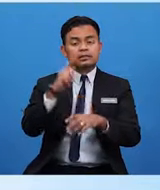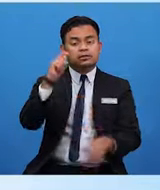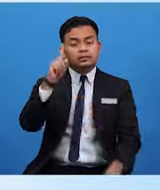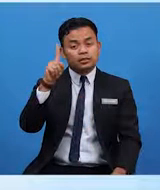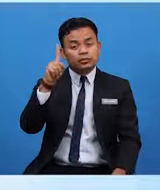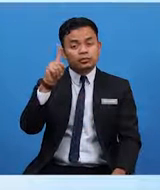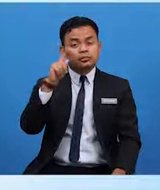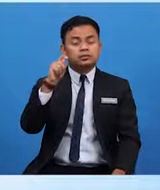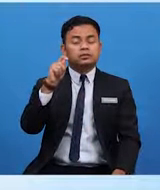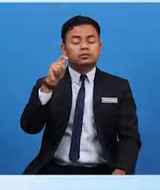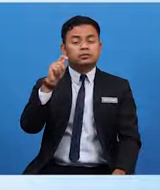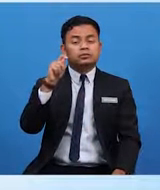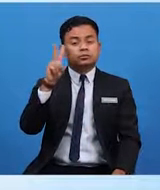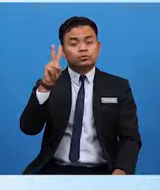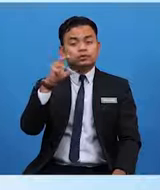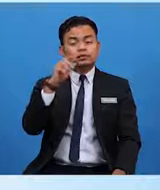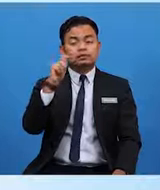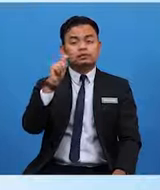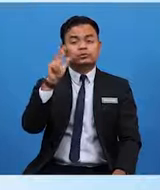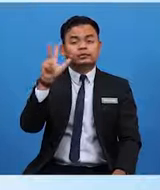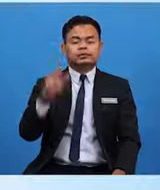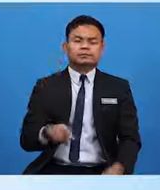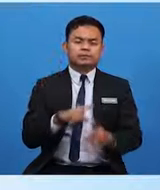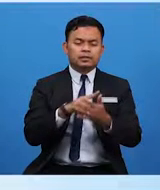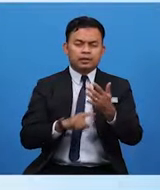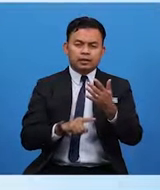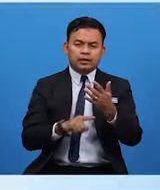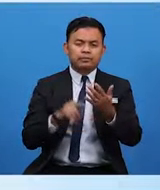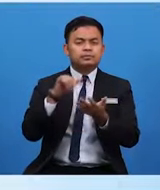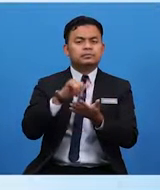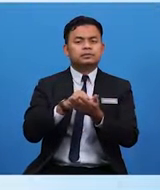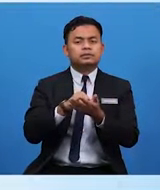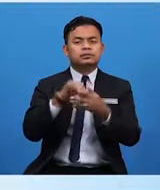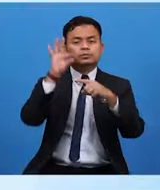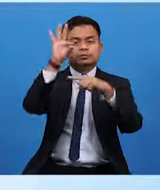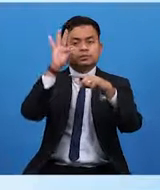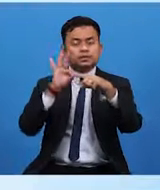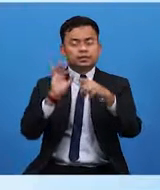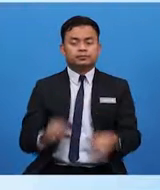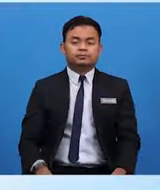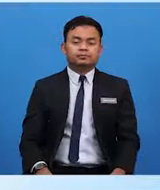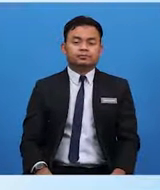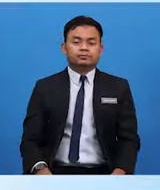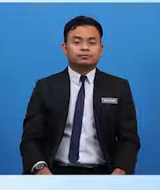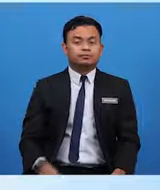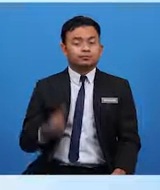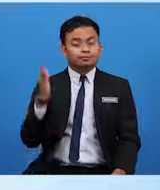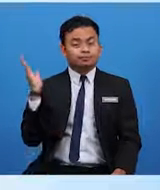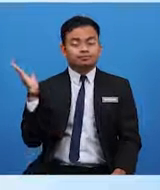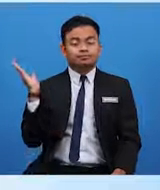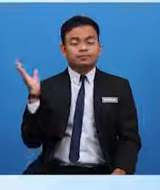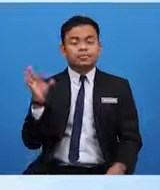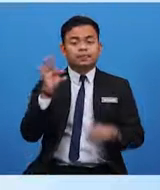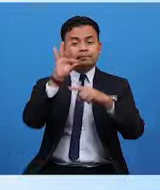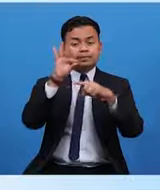Apa itu pecahan-pecahan celah bahagia daripada satu